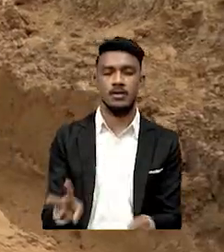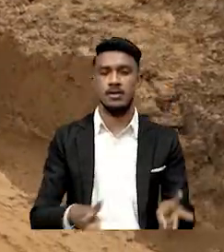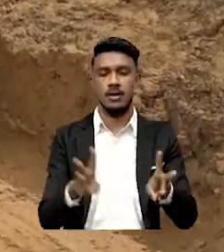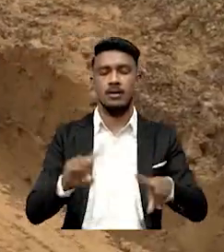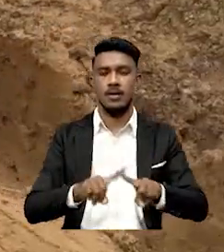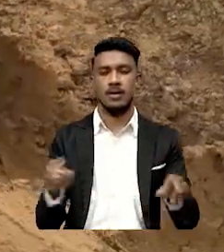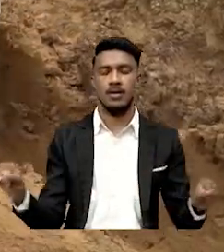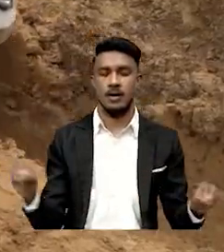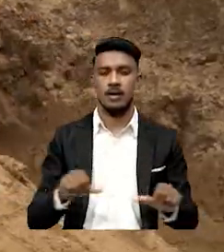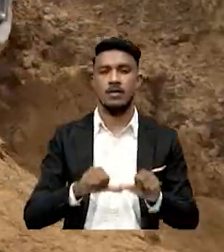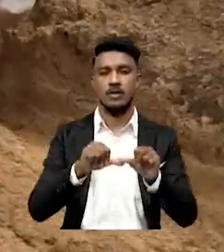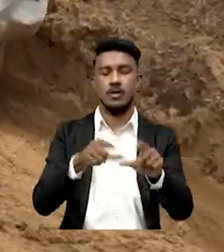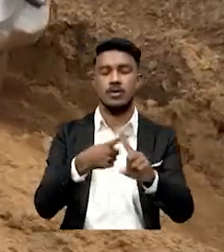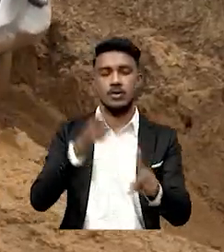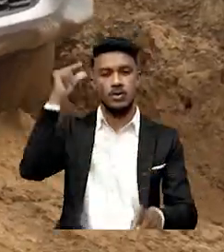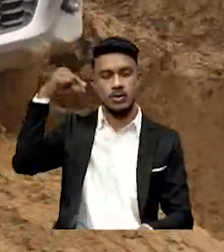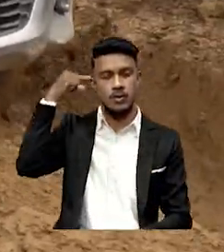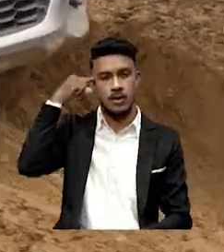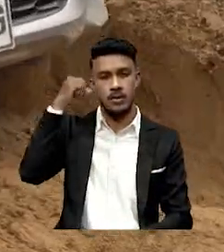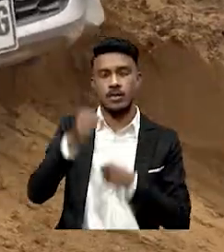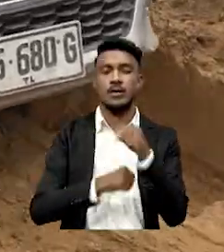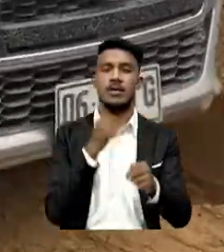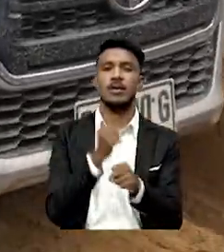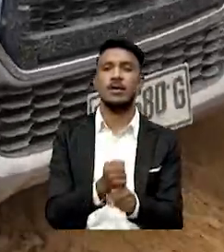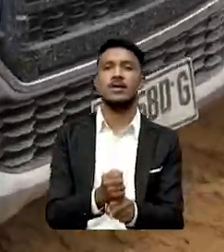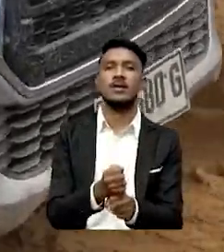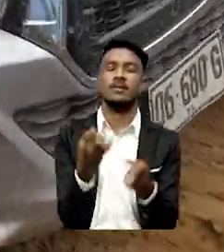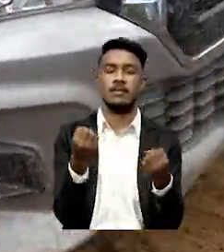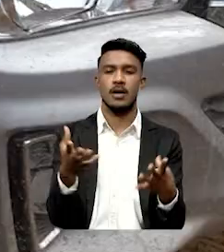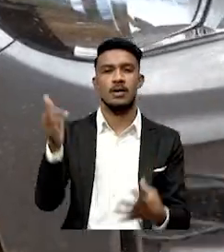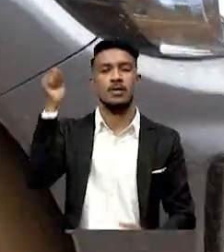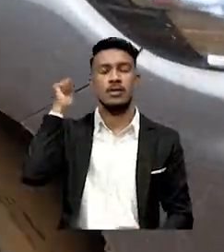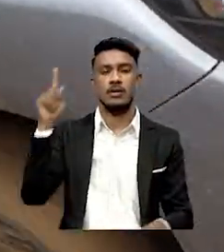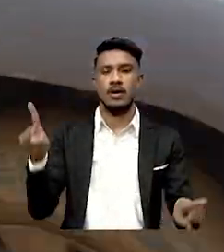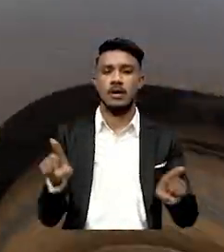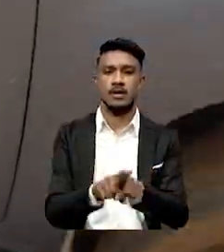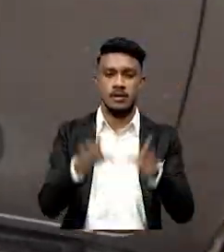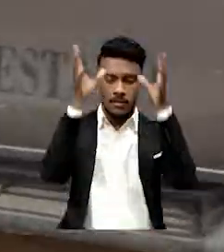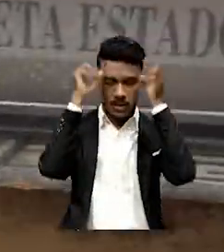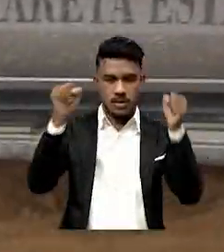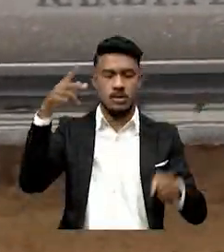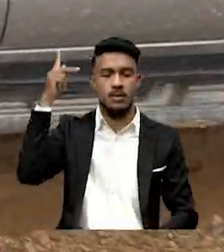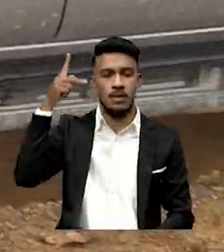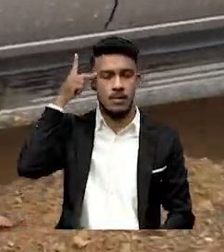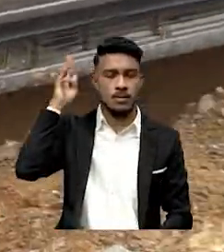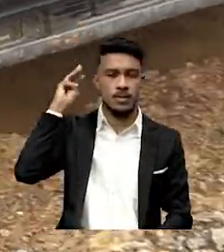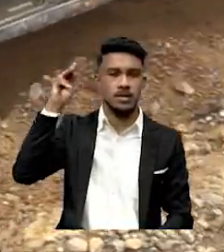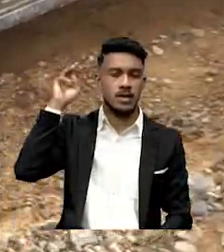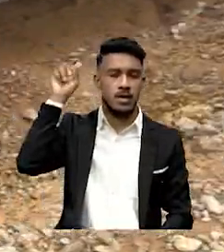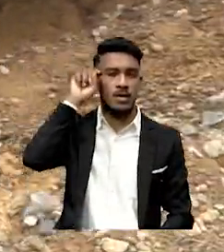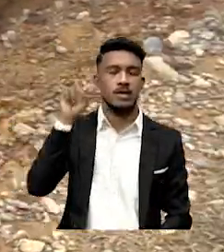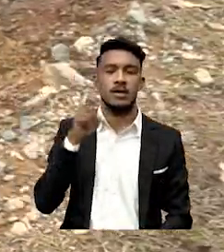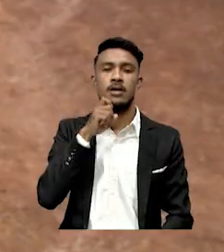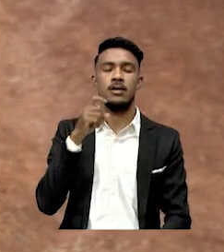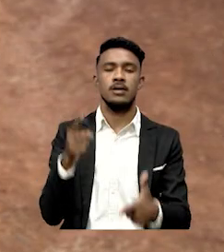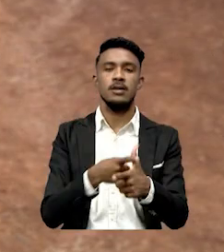continuação husi governo. Tina Heraclio Ba, anesan presidente, primeiro-ministro abonana, depois de